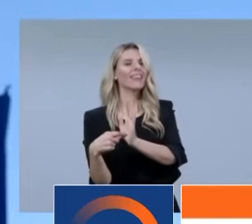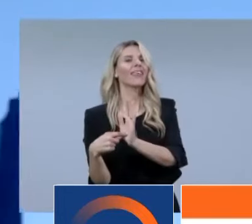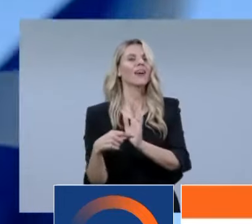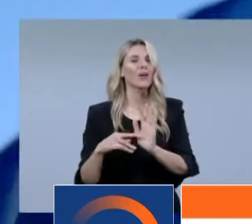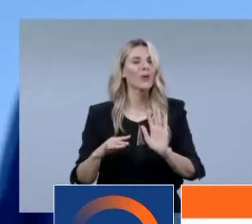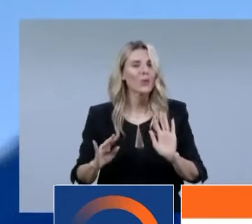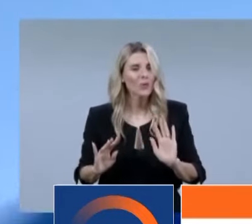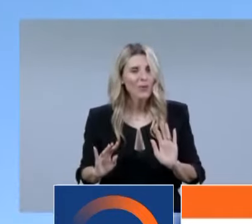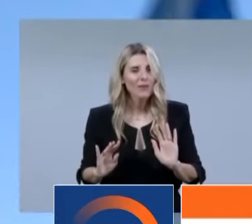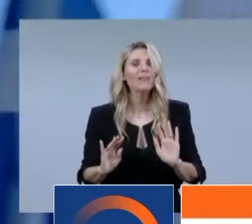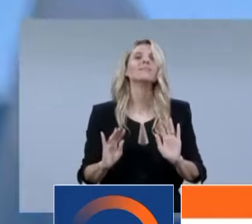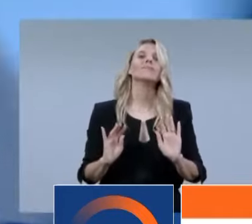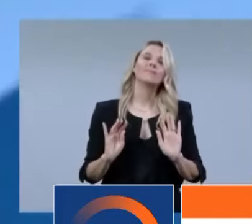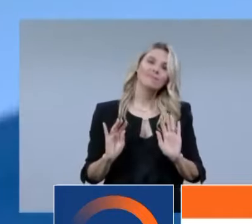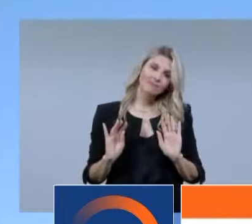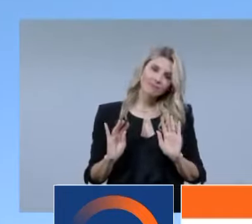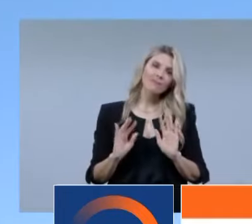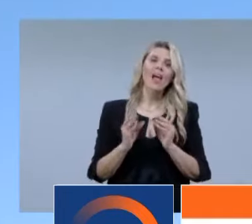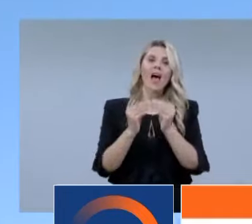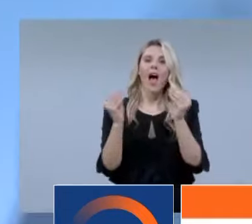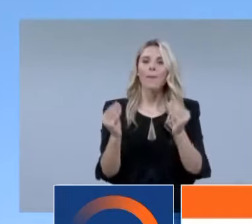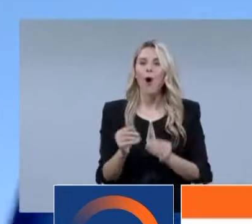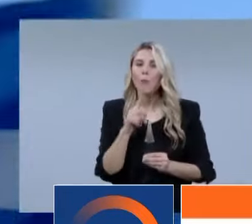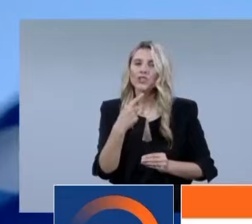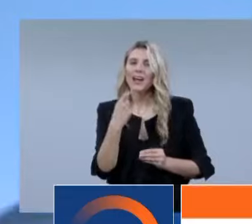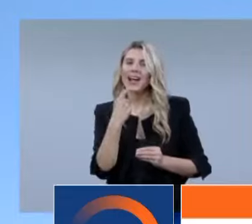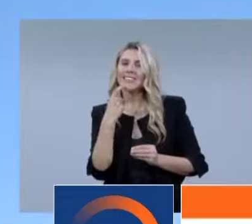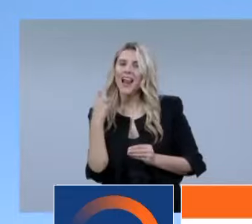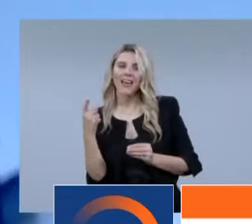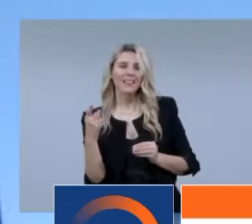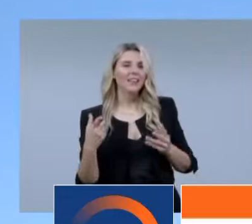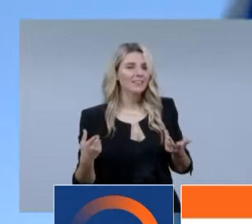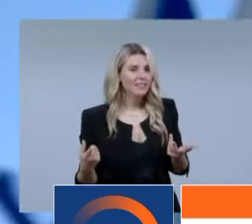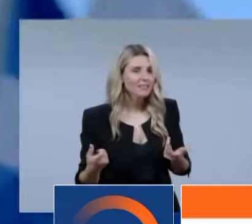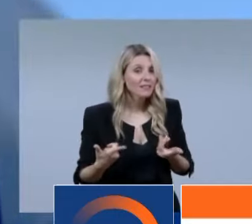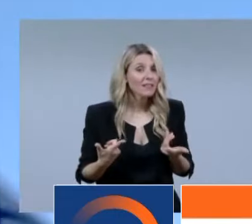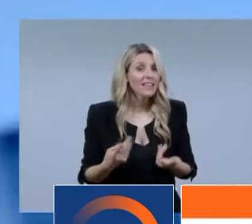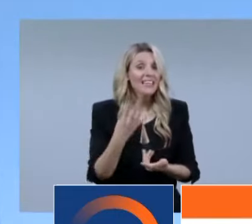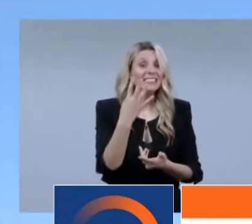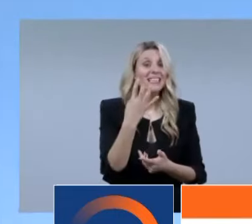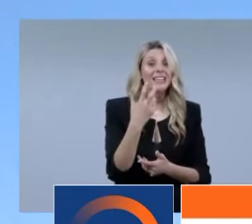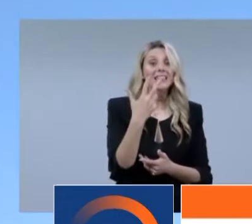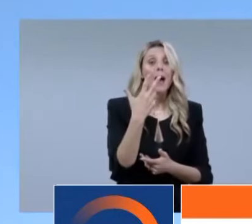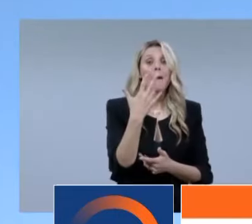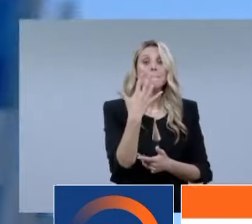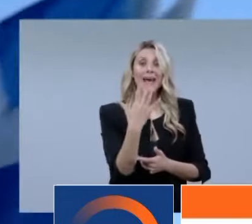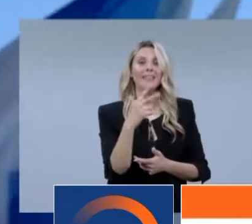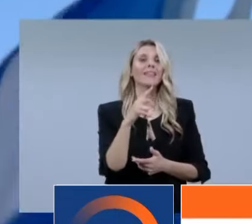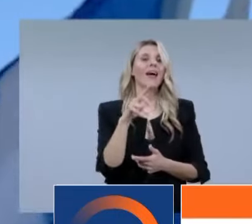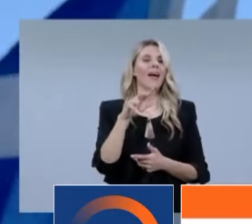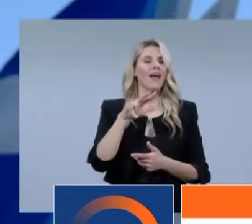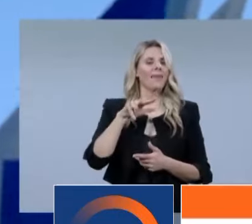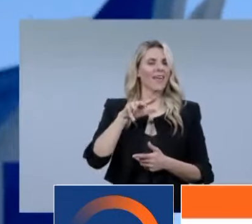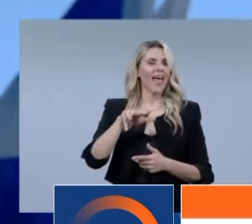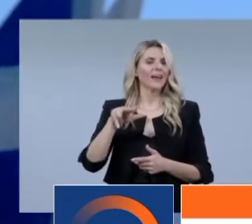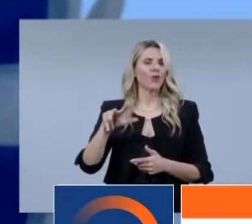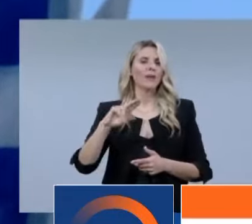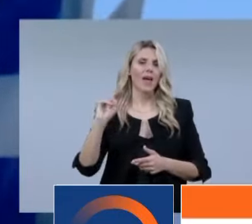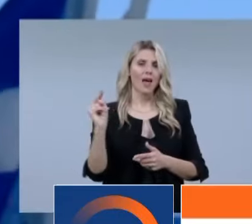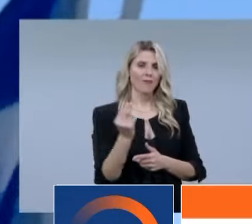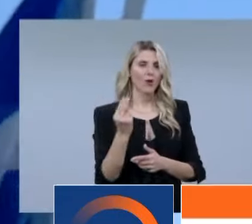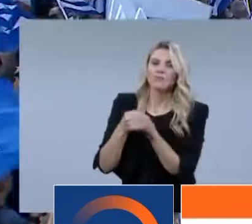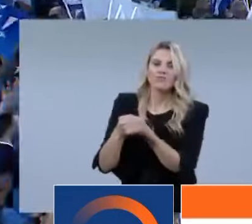εύκολες παροχές 45 δισεκατομμυρίων ευρώ τη τετραετία. Είναι χρήματα τα οποία και οι ίδιοι το